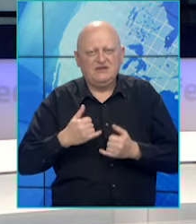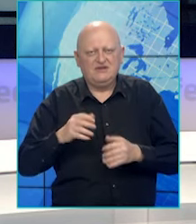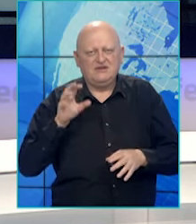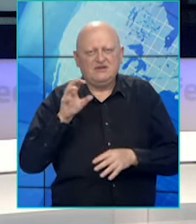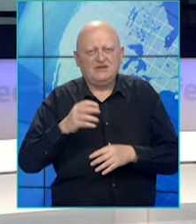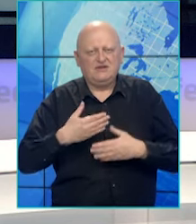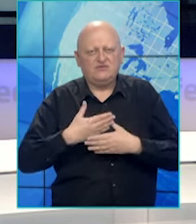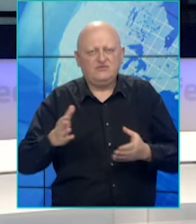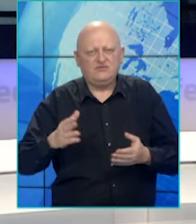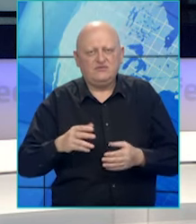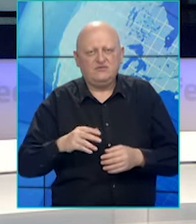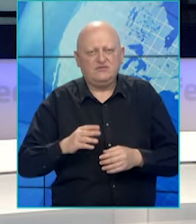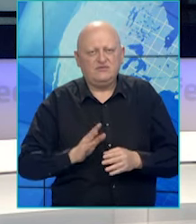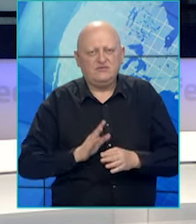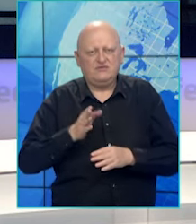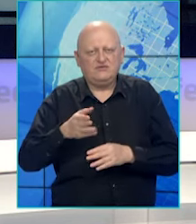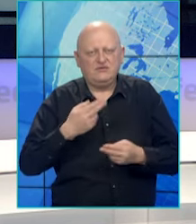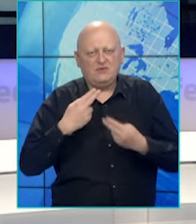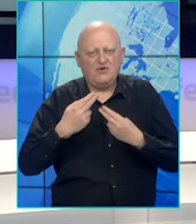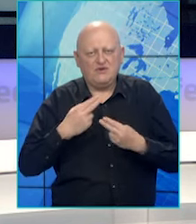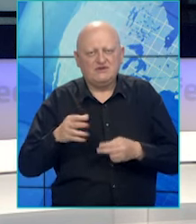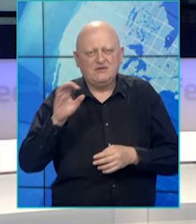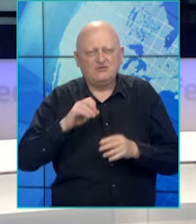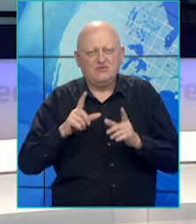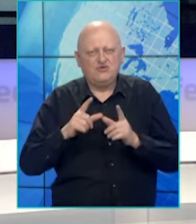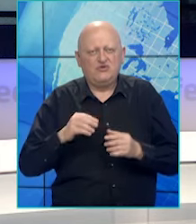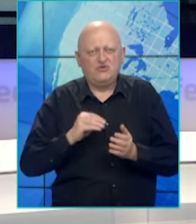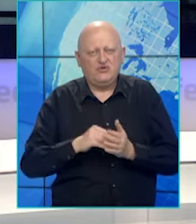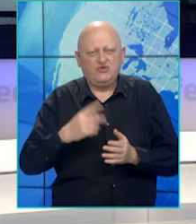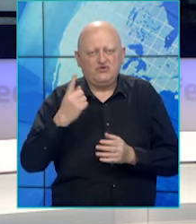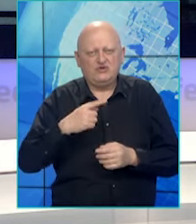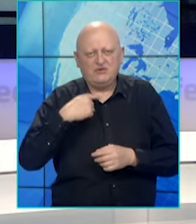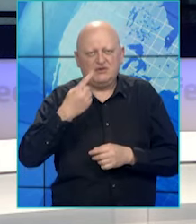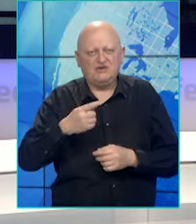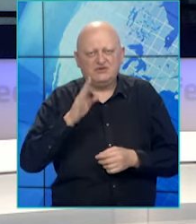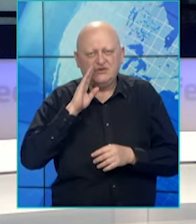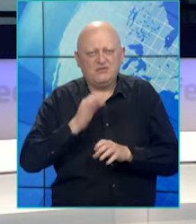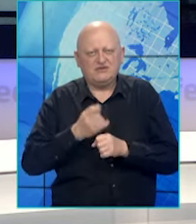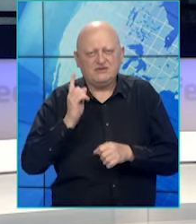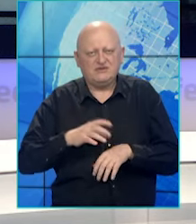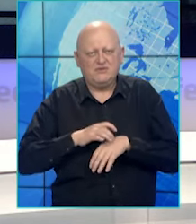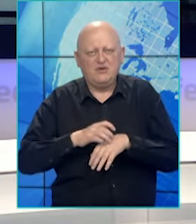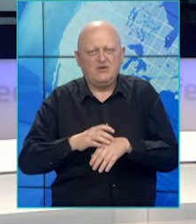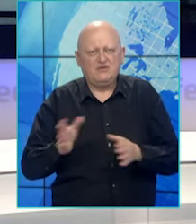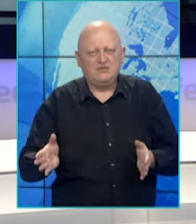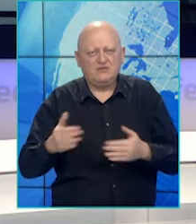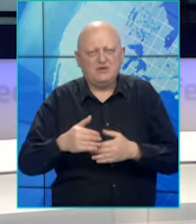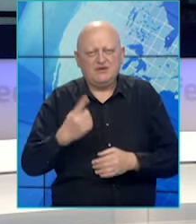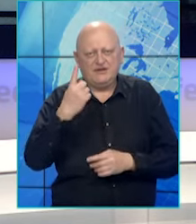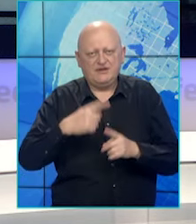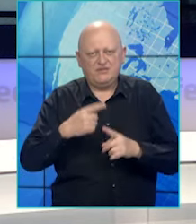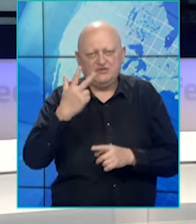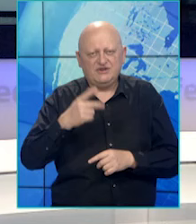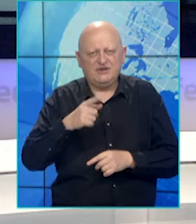Hercegovine. I danas u fokusu otvaranje predpristupnih pregovora sa Evropskom unijom. Još jednom je naglašeno da Bosna i Hercegovina mora